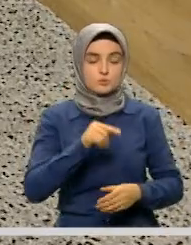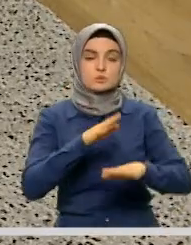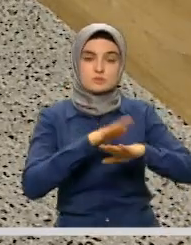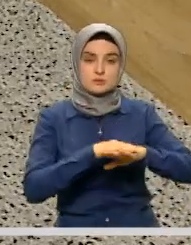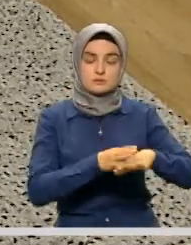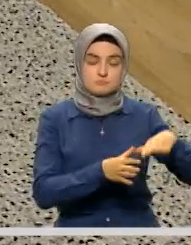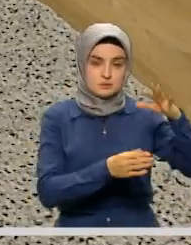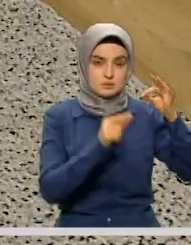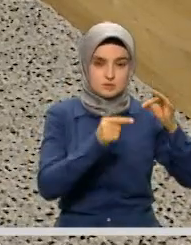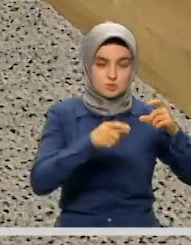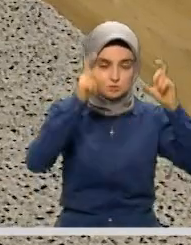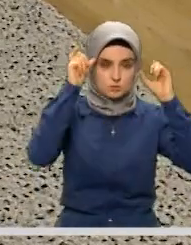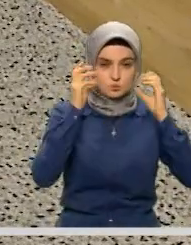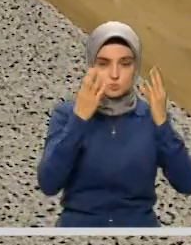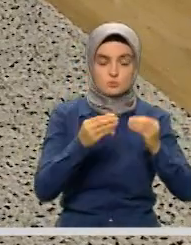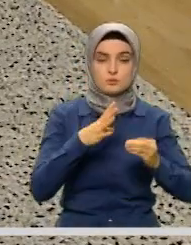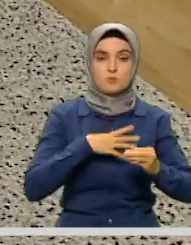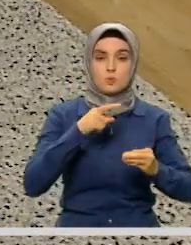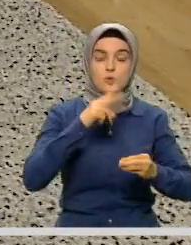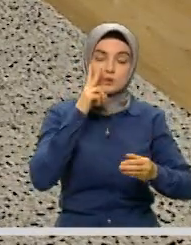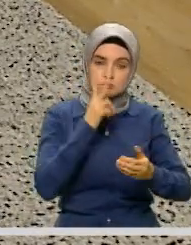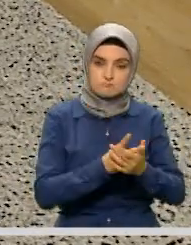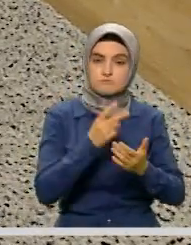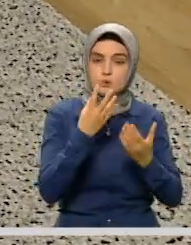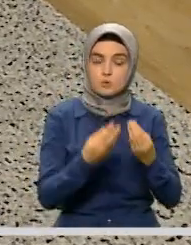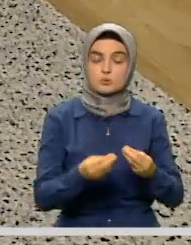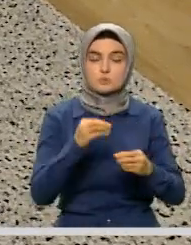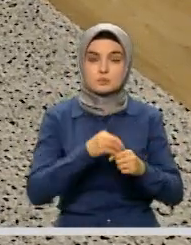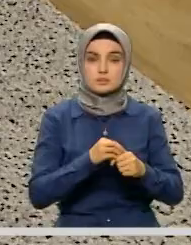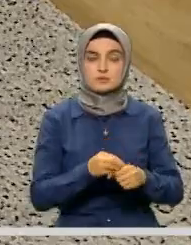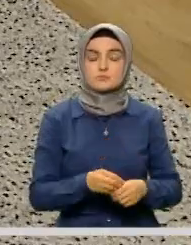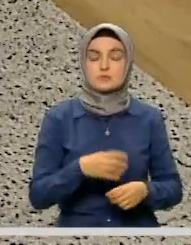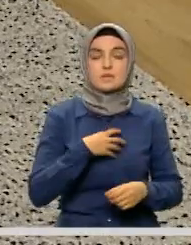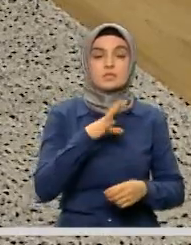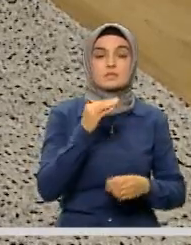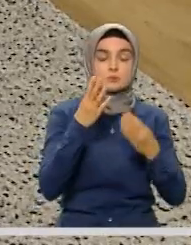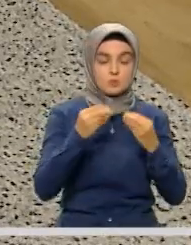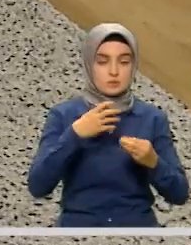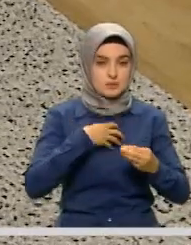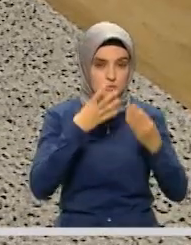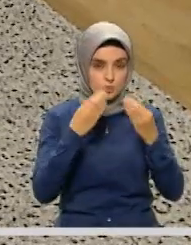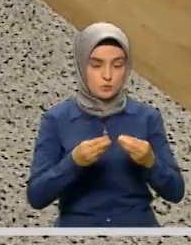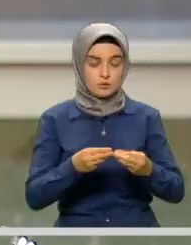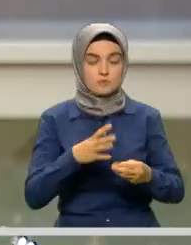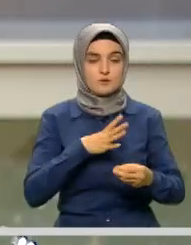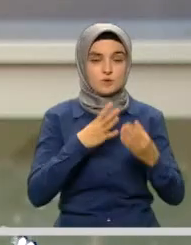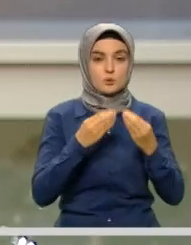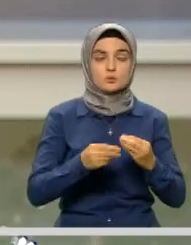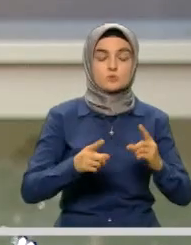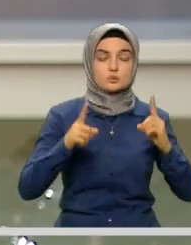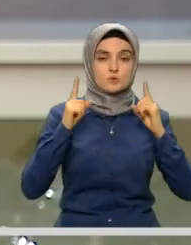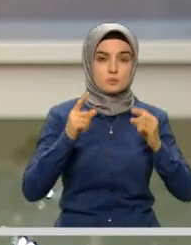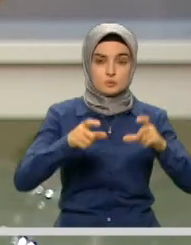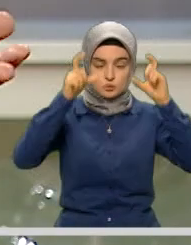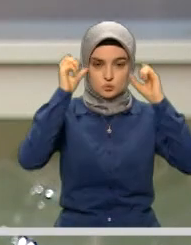Evet. Değil mi aynen hocam? Öyle. Yani biz o kararı verdiğimiz için sorumlu olan varlıklar, irade sahibi olan varlıklar olarak da tövbemizden de biz mesulüz anladığım aynen